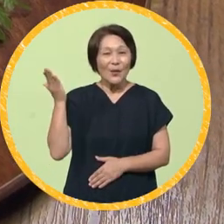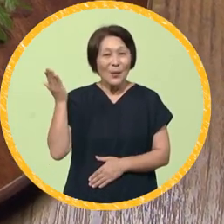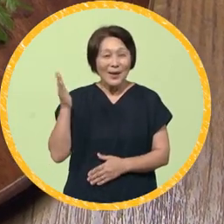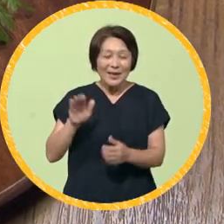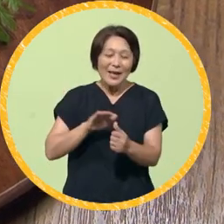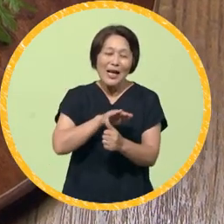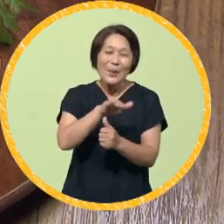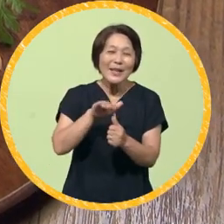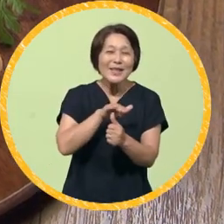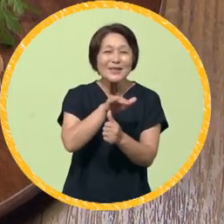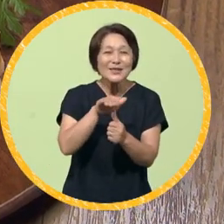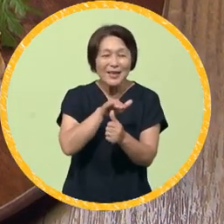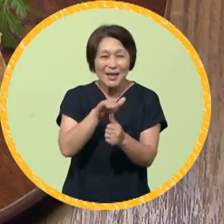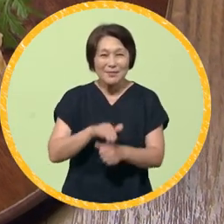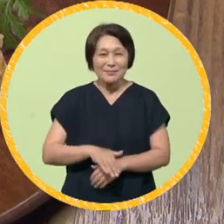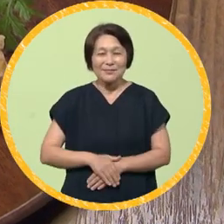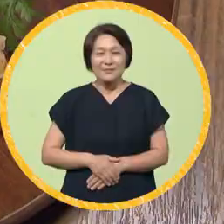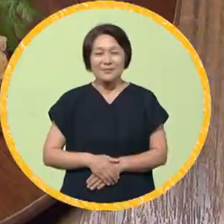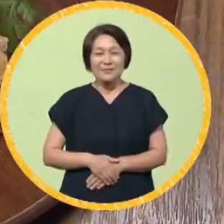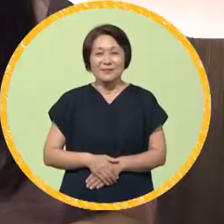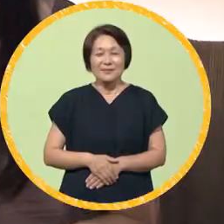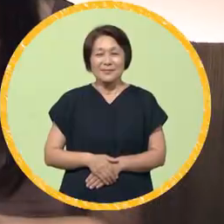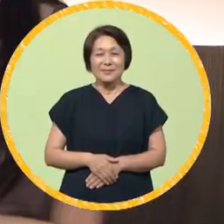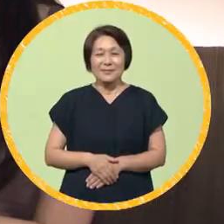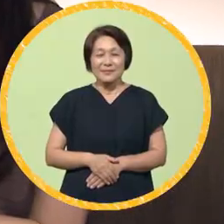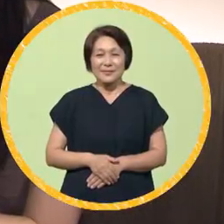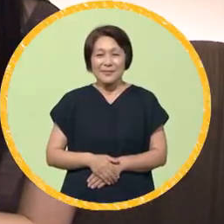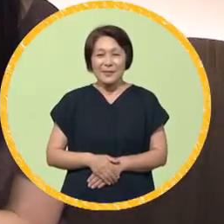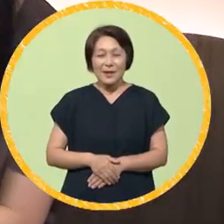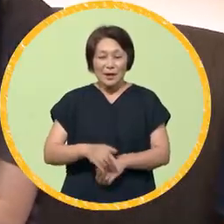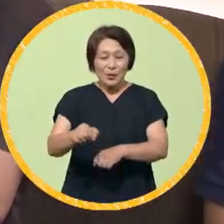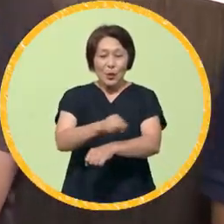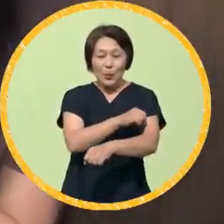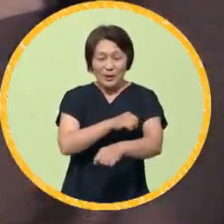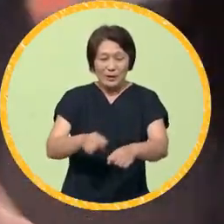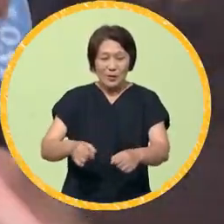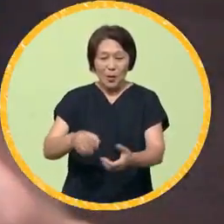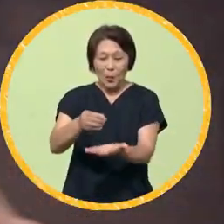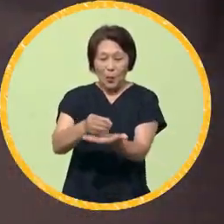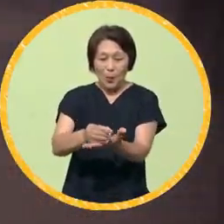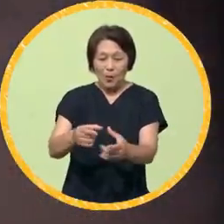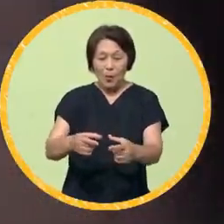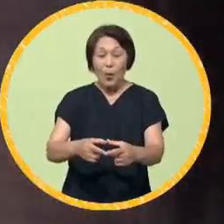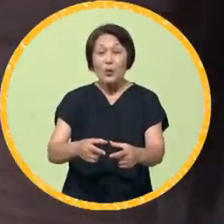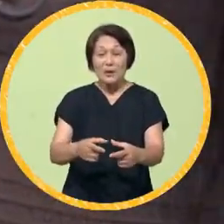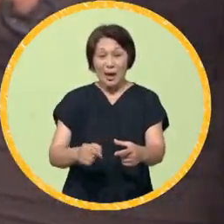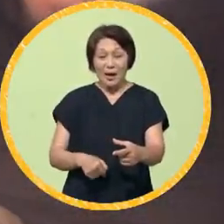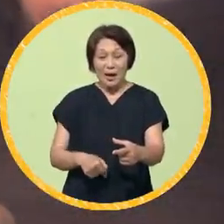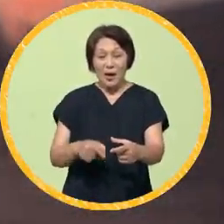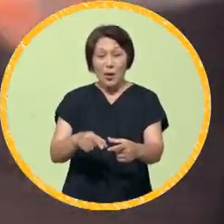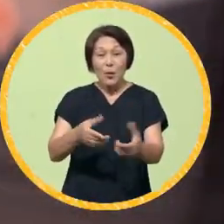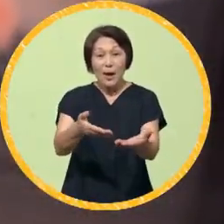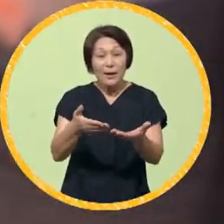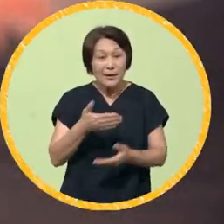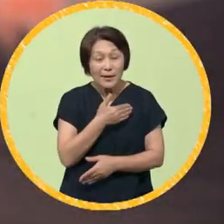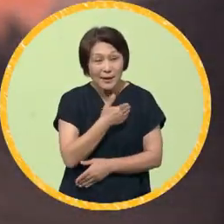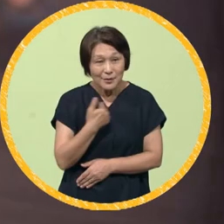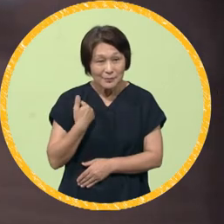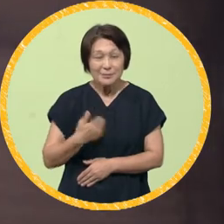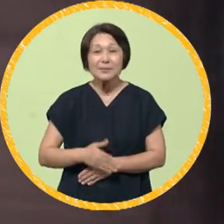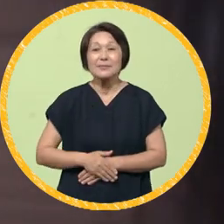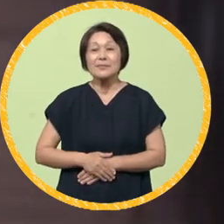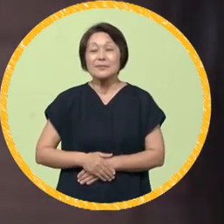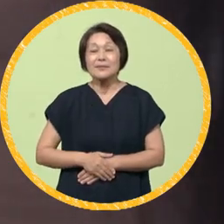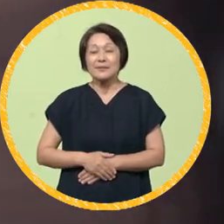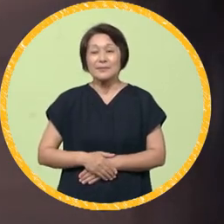愛いですね。 特典のコースター、 コースター、はい、これが、これはいただけるんですか。 はい、特